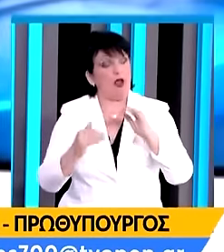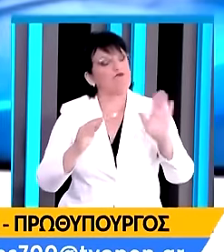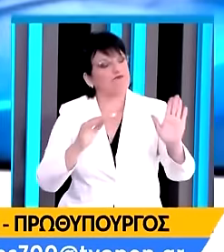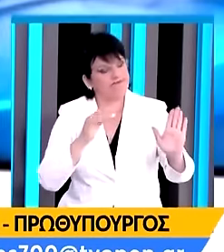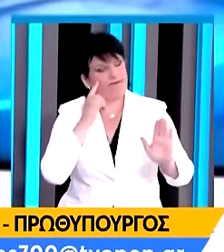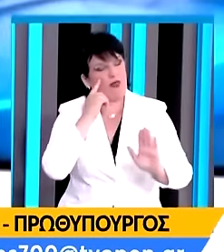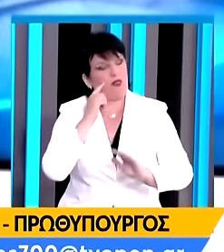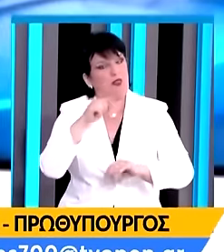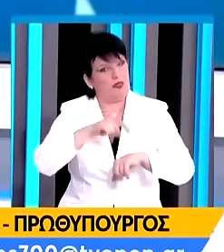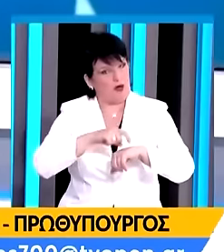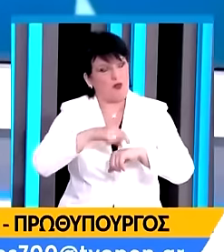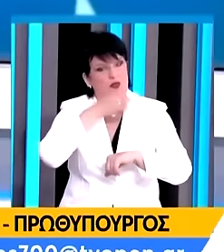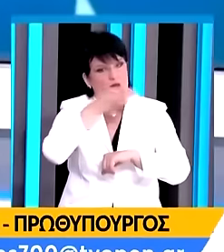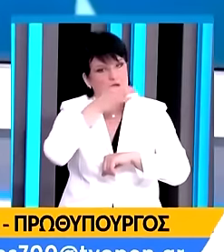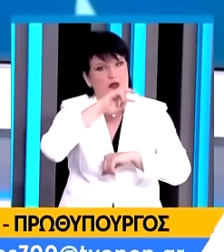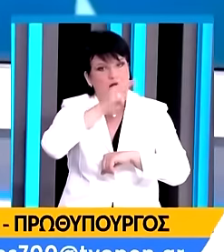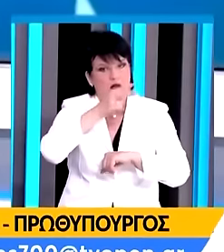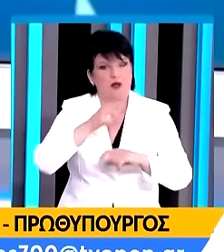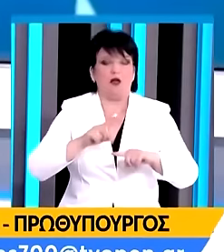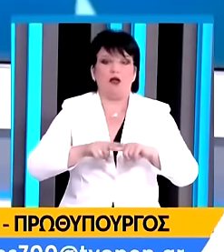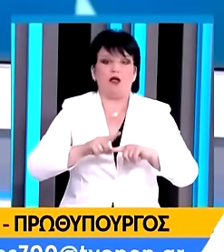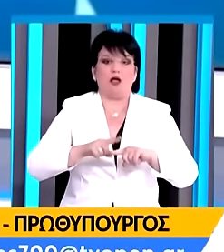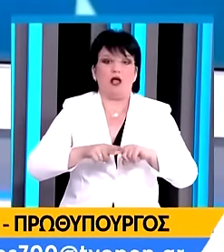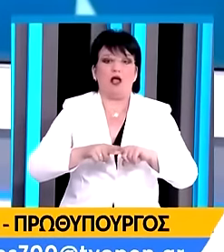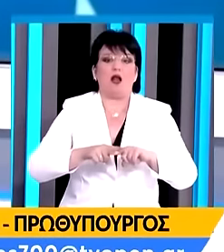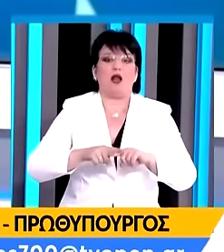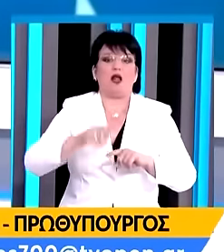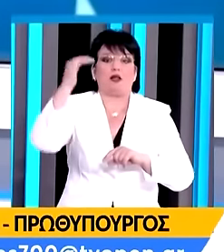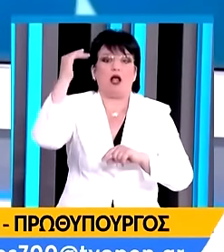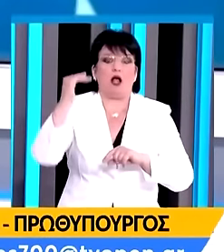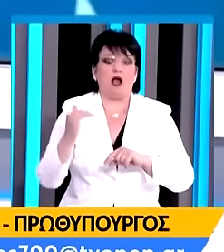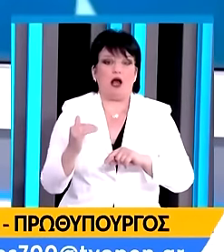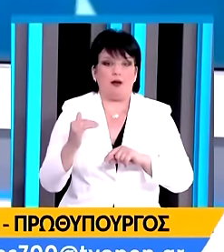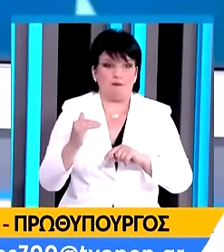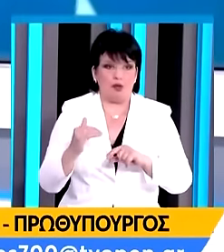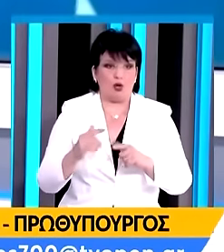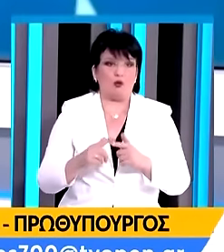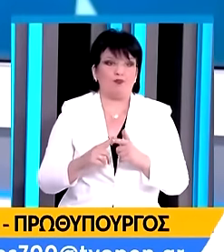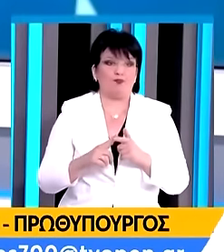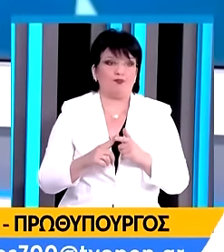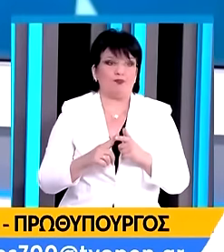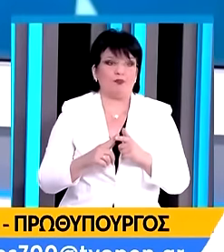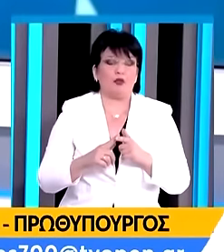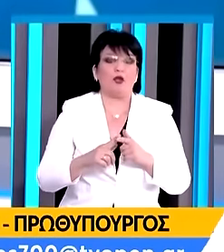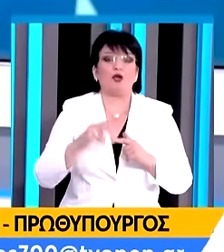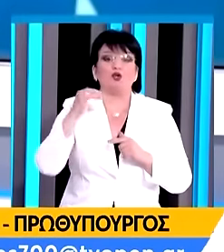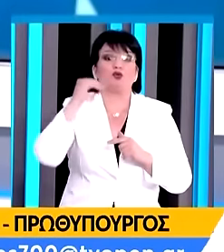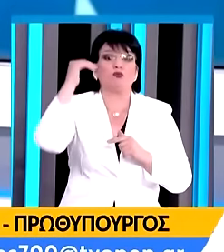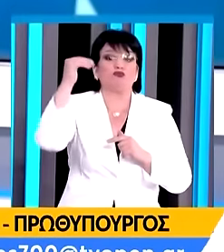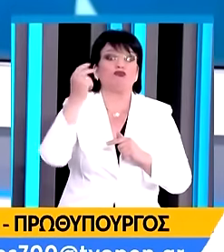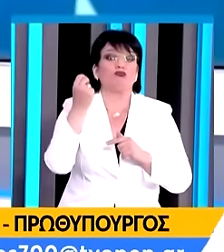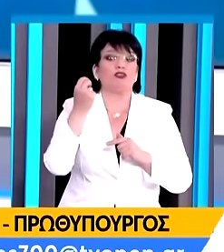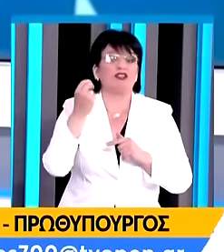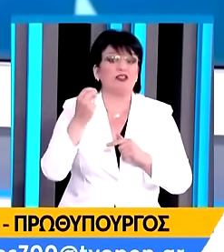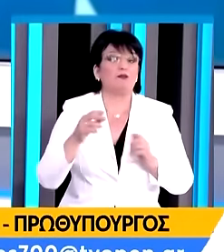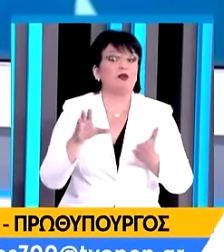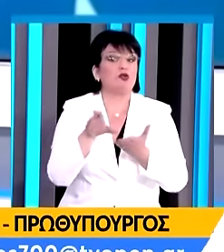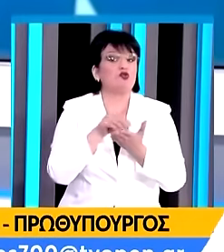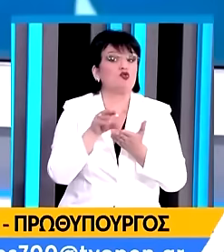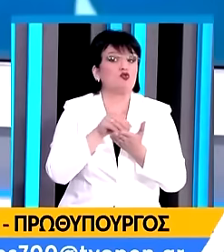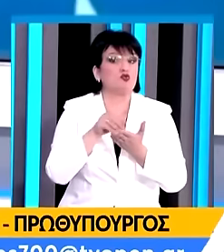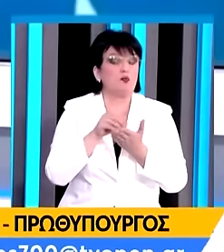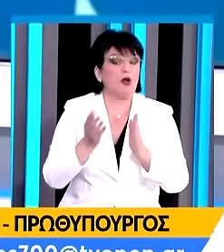Θα έρθω σε αυτό. Όμως, η Ελλάδα βγαίνει από μια κρίση με χαμηλότερα διαθέσιμα εισοδήματα. Και το επίπεδο των τιμών, ειδικά στο σούπερ μάρκετ, είναι